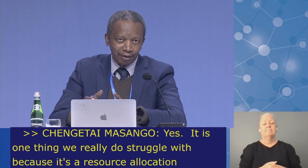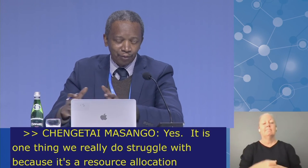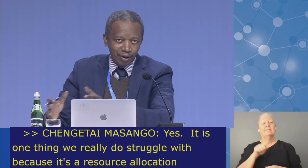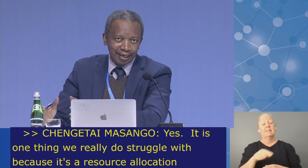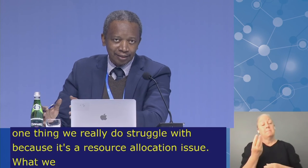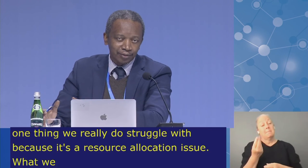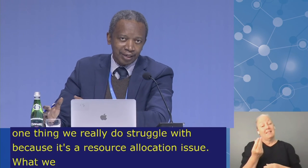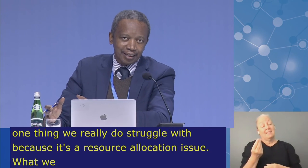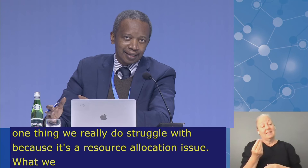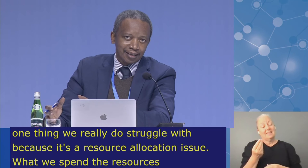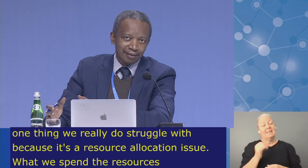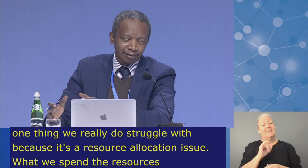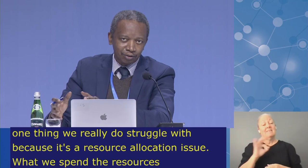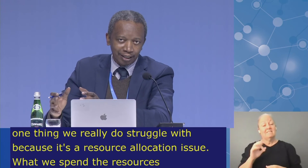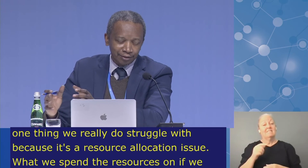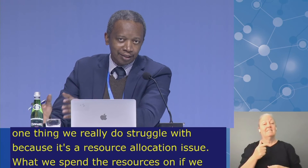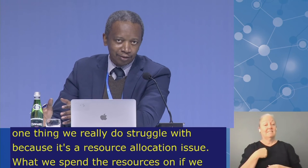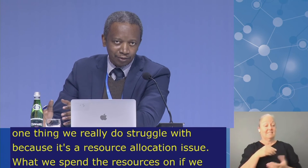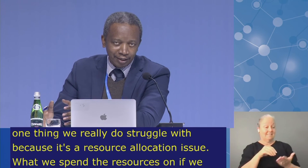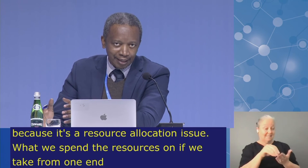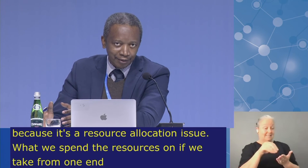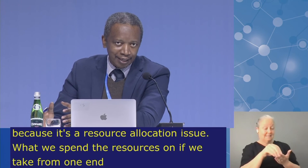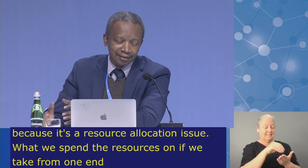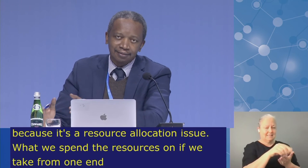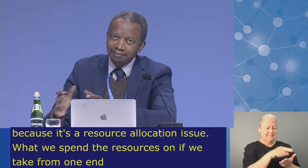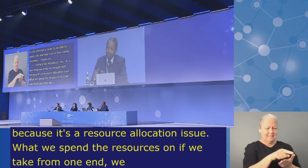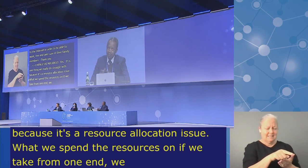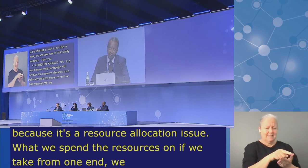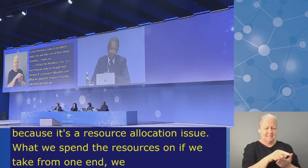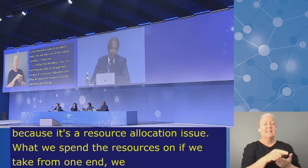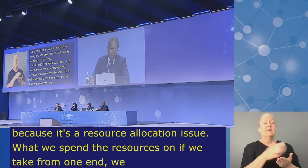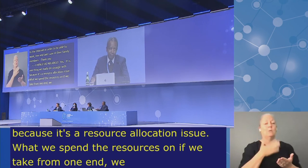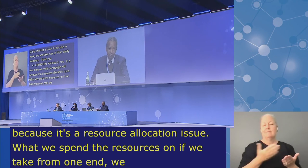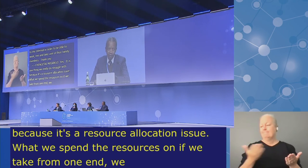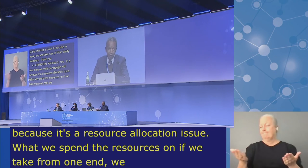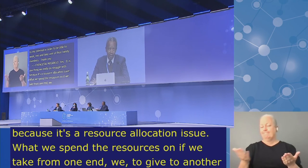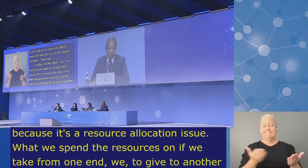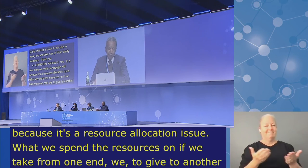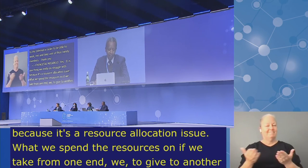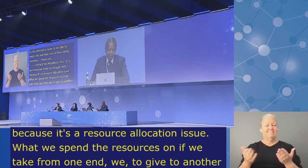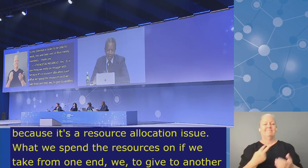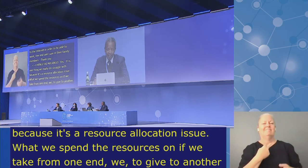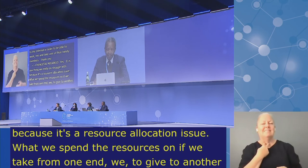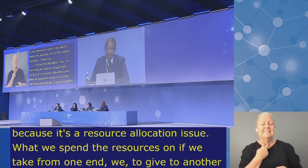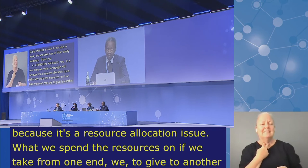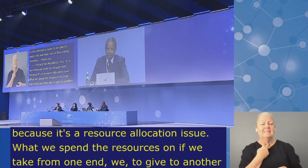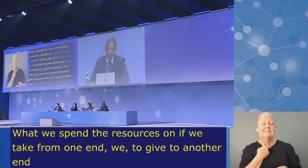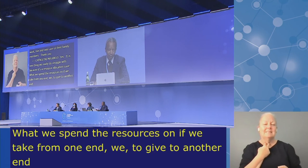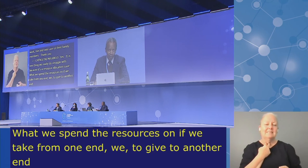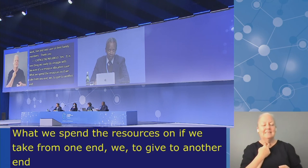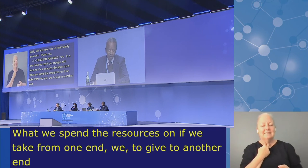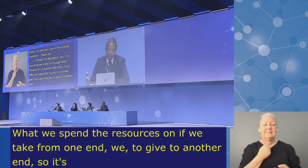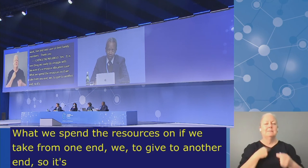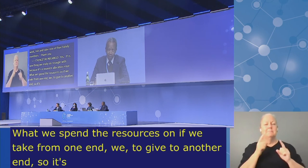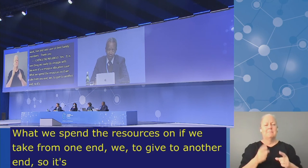с ресурсами, которыми мы распоряжаемся, и, конечно, финансовых ресурсов тоже. Если эти средства